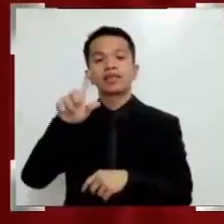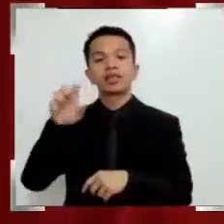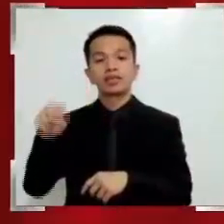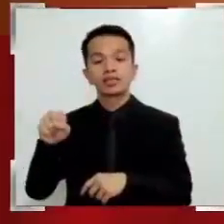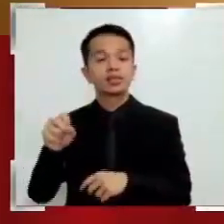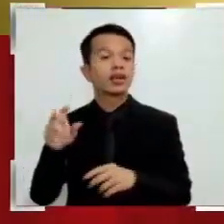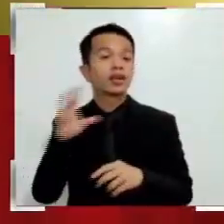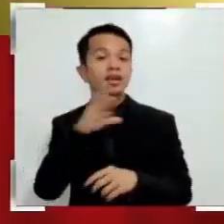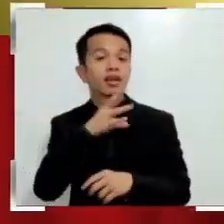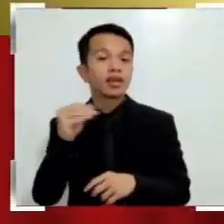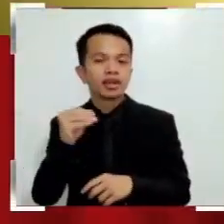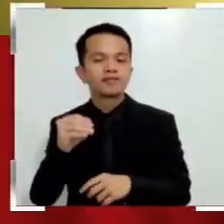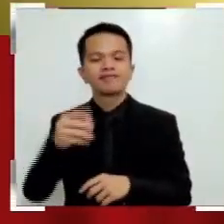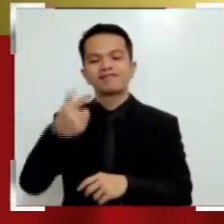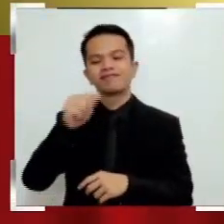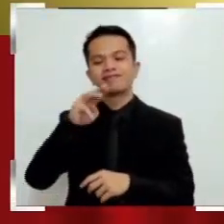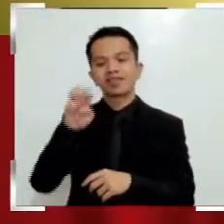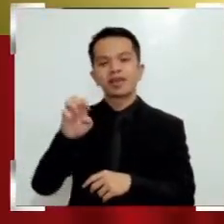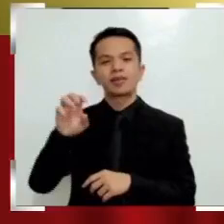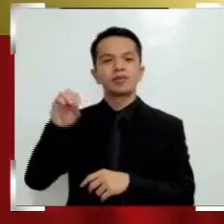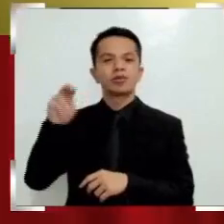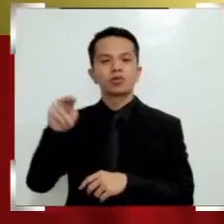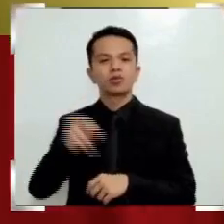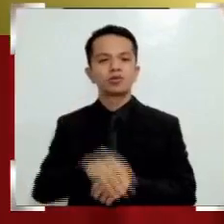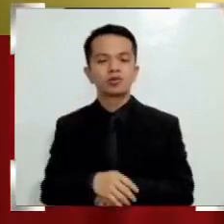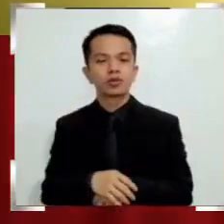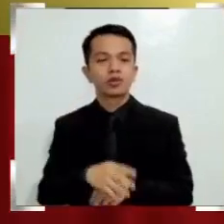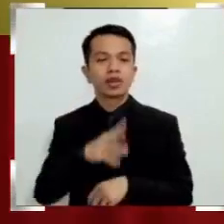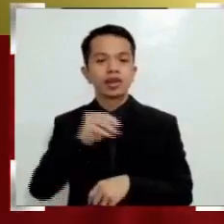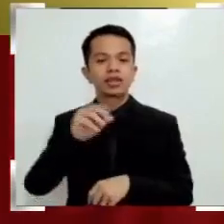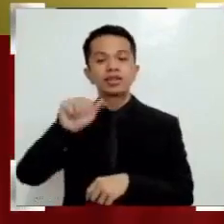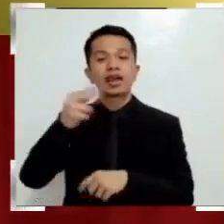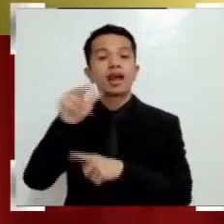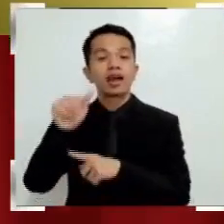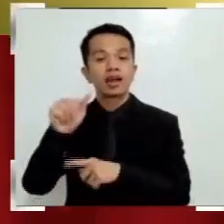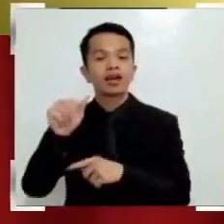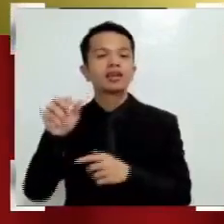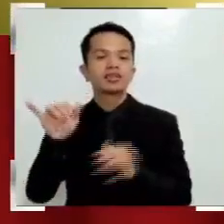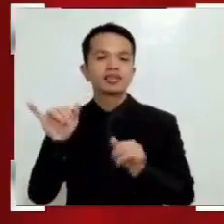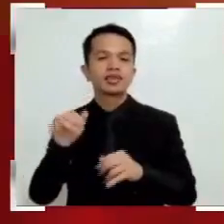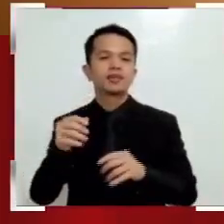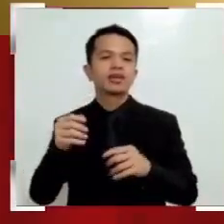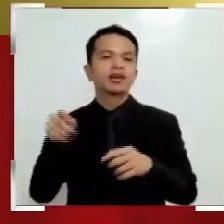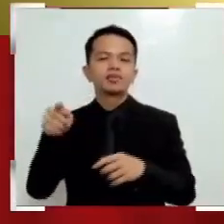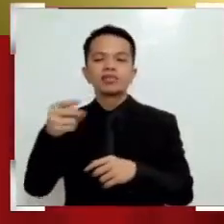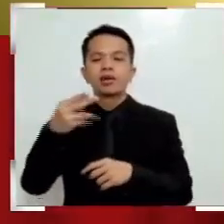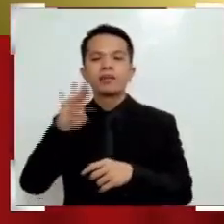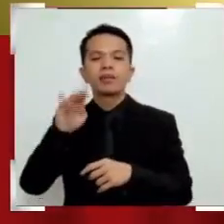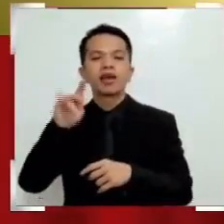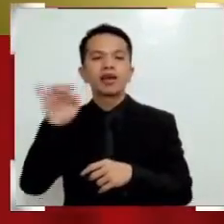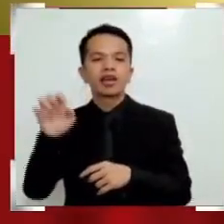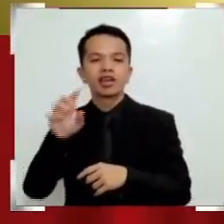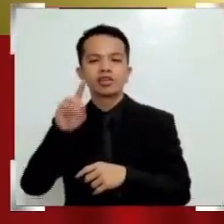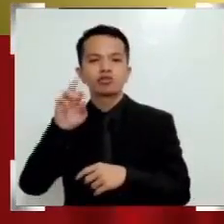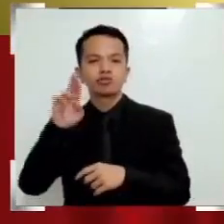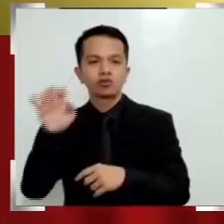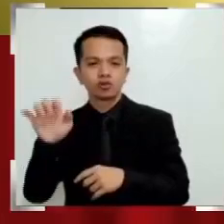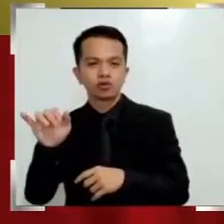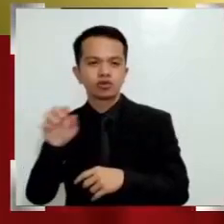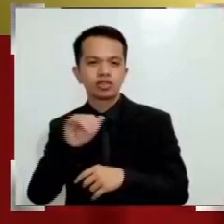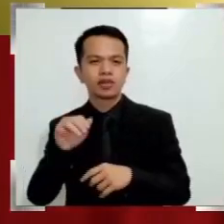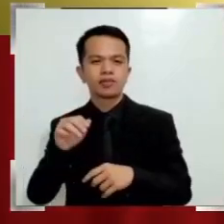On. Pati ang Aha, Biyahe ni Drew, Born to be Wild, I Wonder,